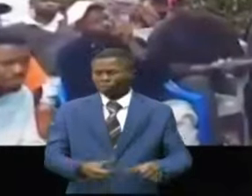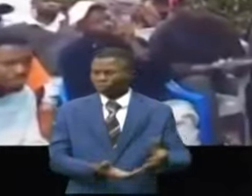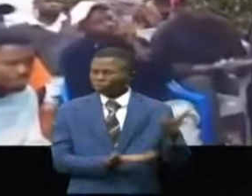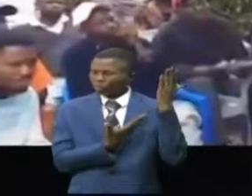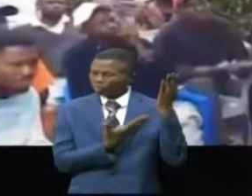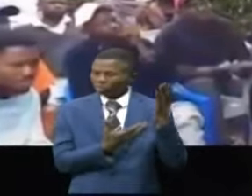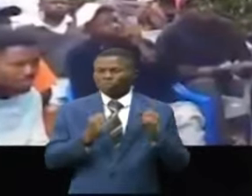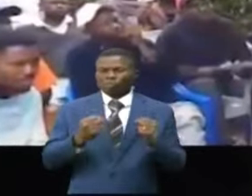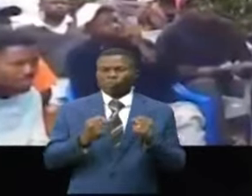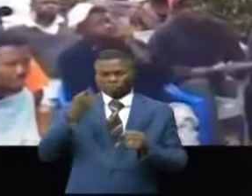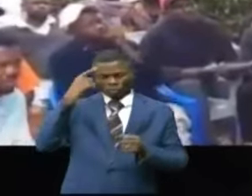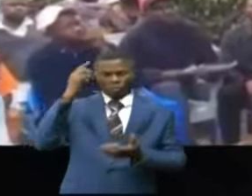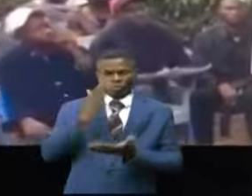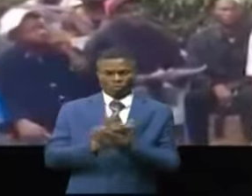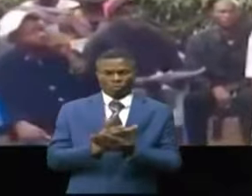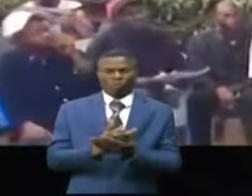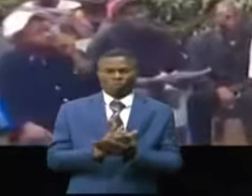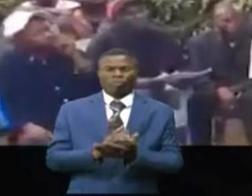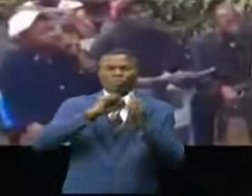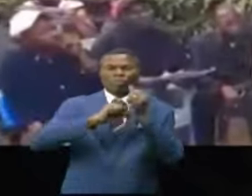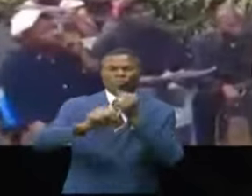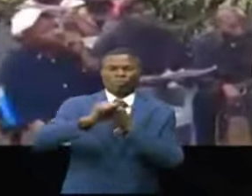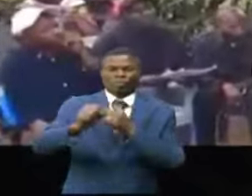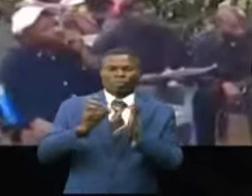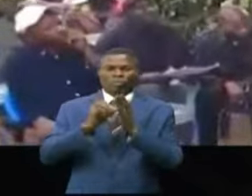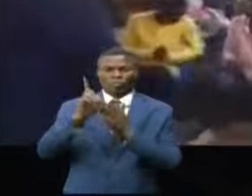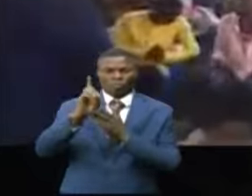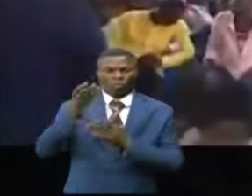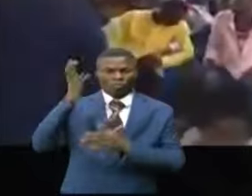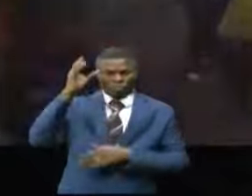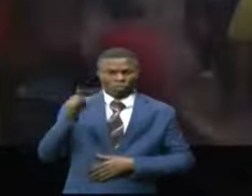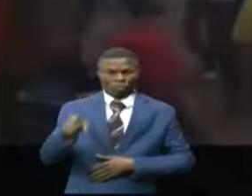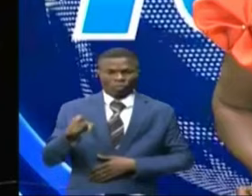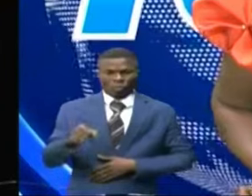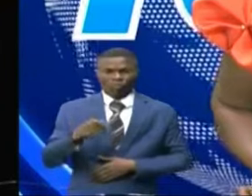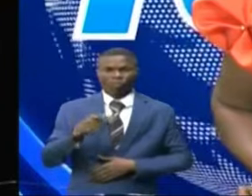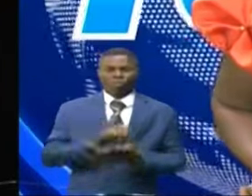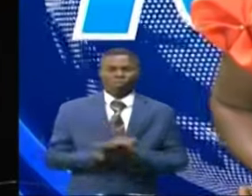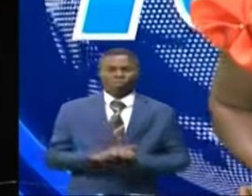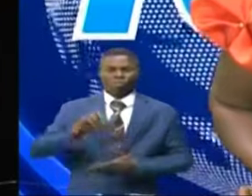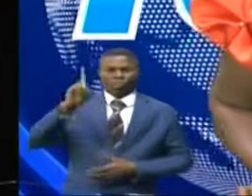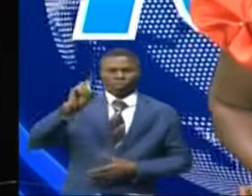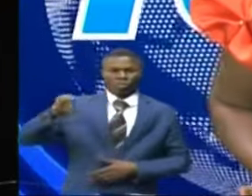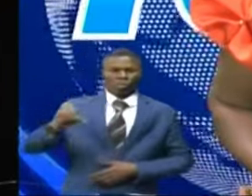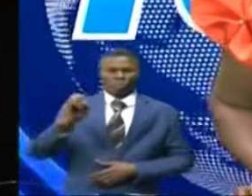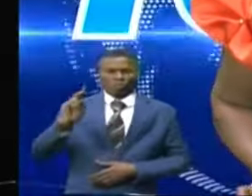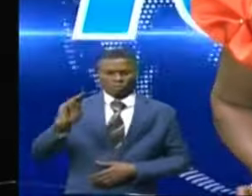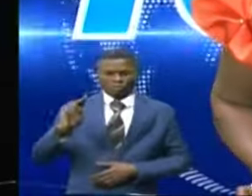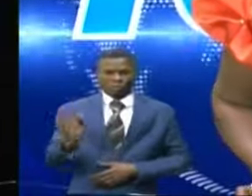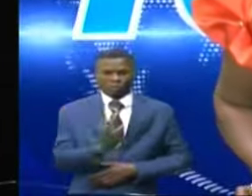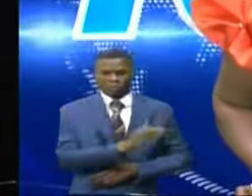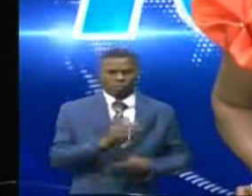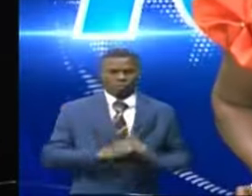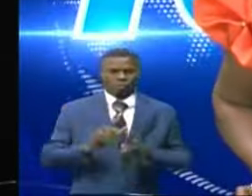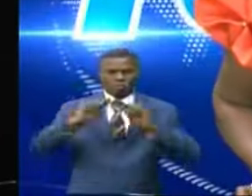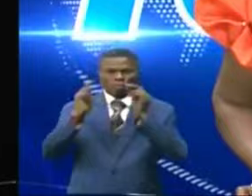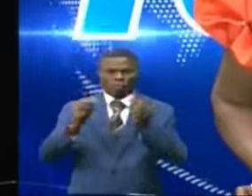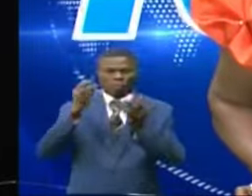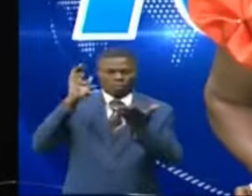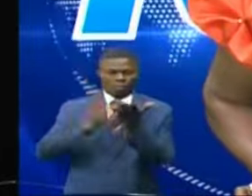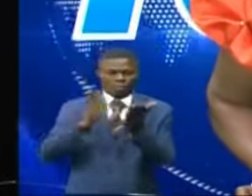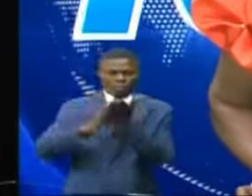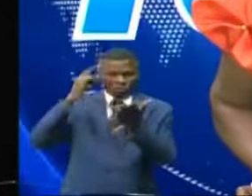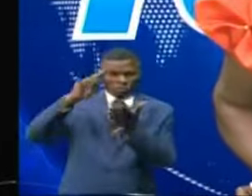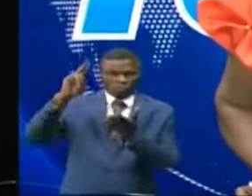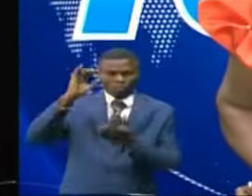moyen efficace pour la promotion du développement local. John Sinclair. Et l'Institut supérieur des arts